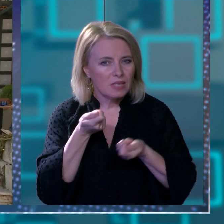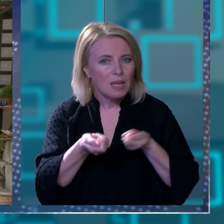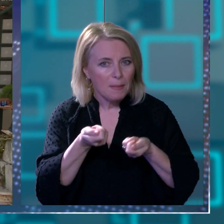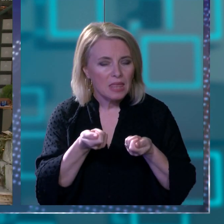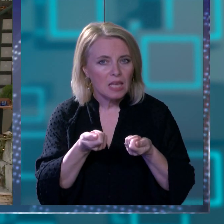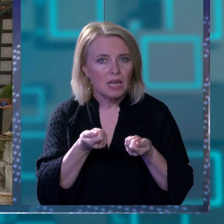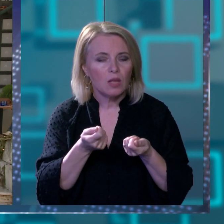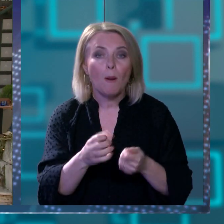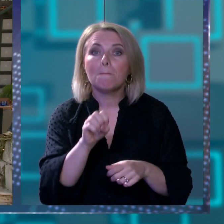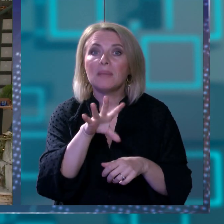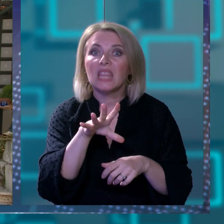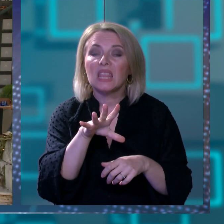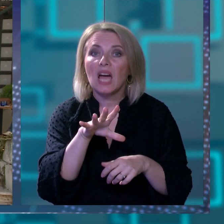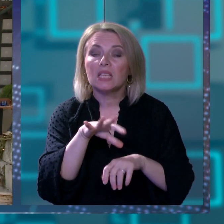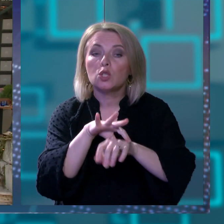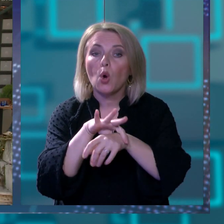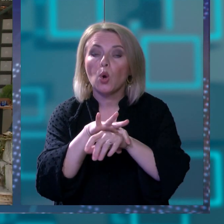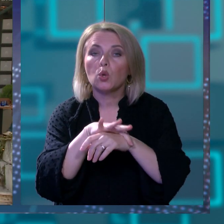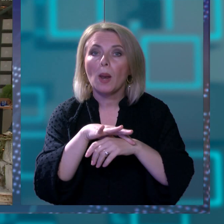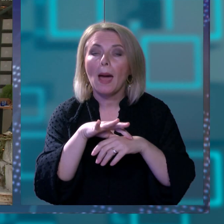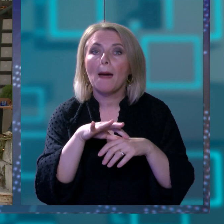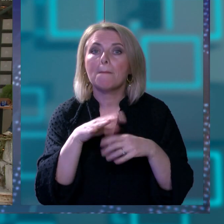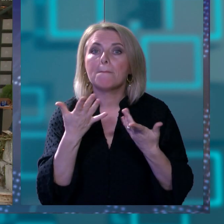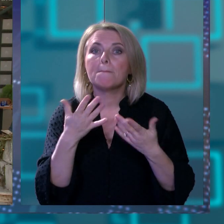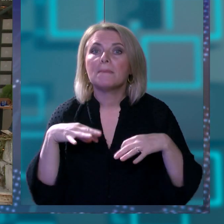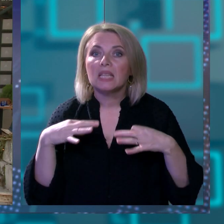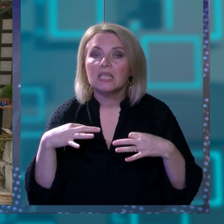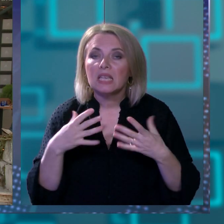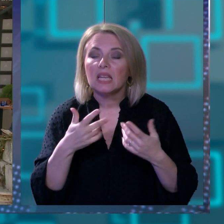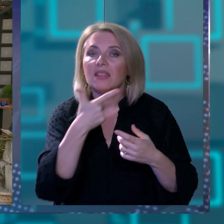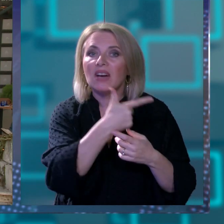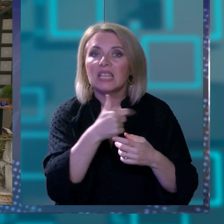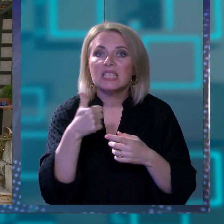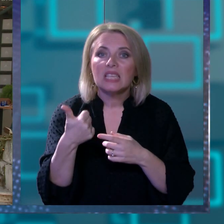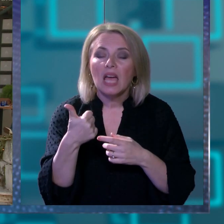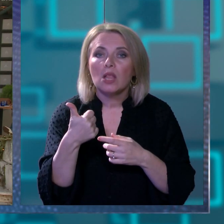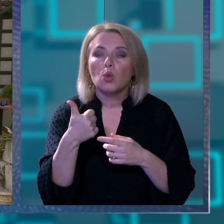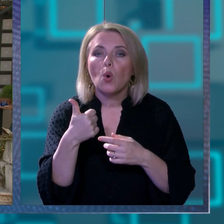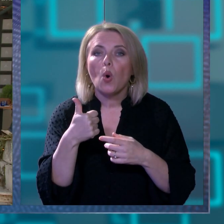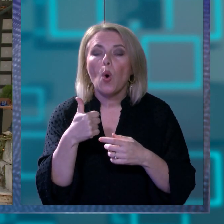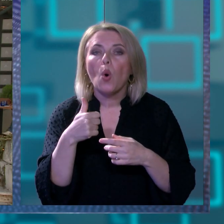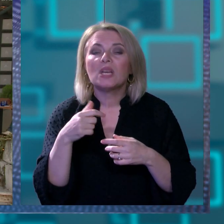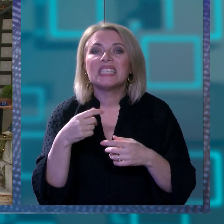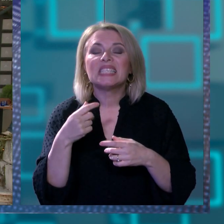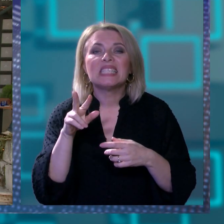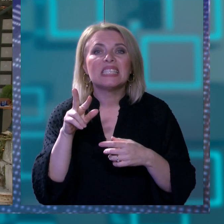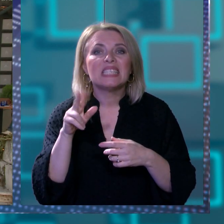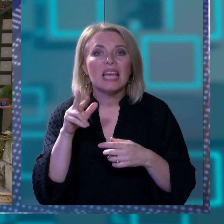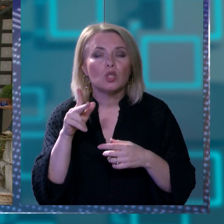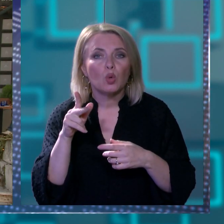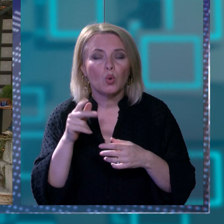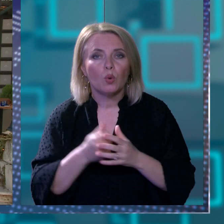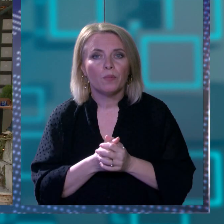stipendiranju 15 doktora medicine i 21 medicinsku sestru. Evo, time pokušavamo